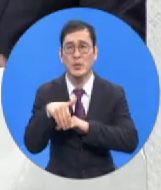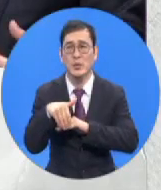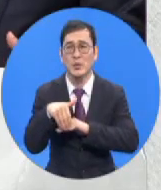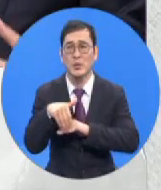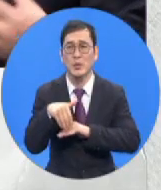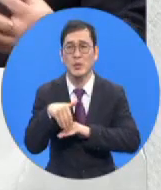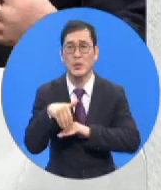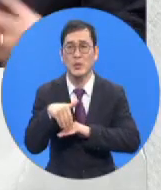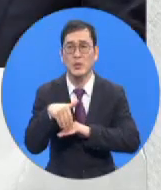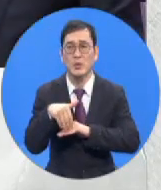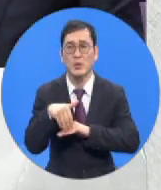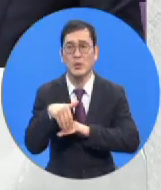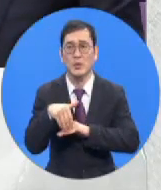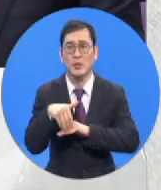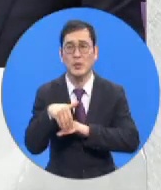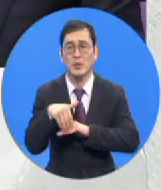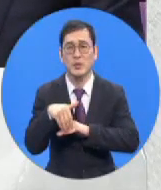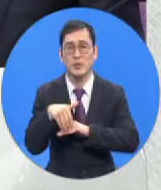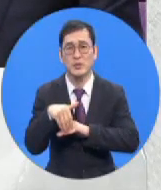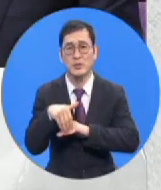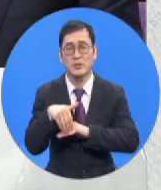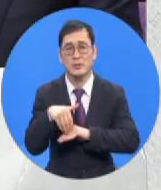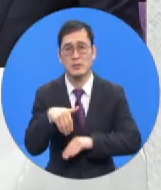이야기를 계속해왔던 그런